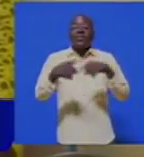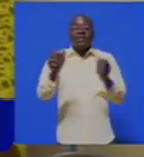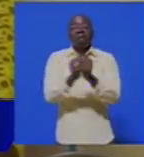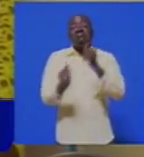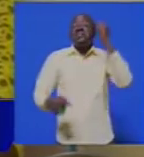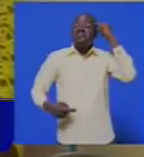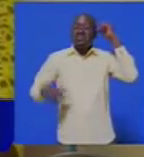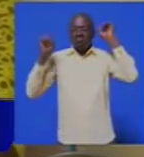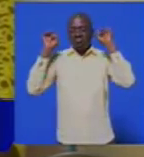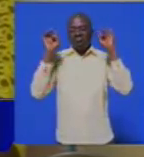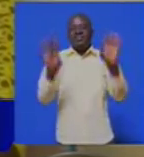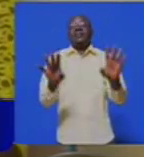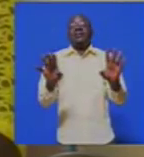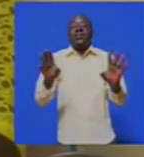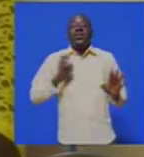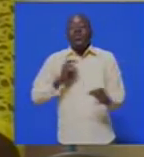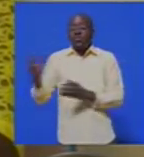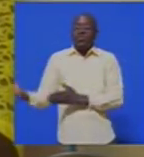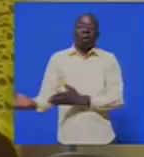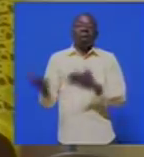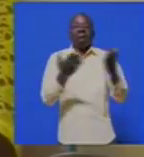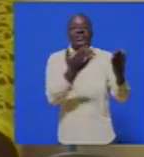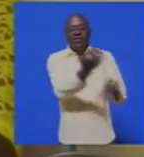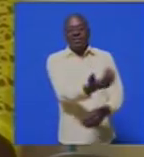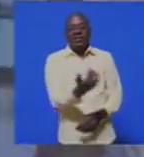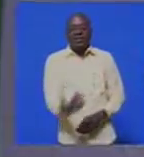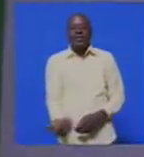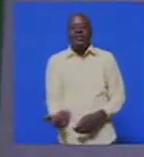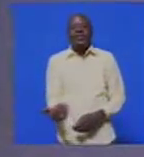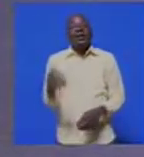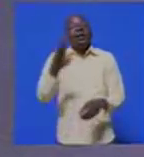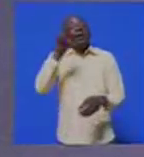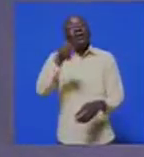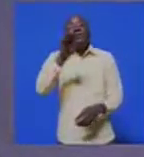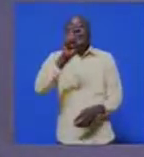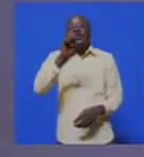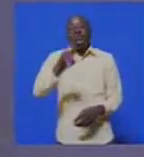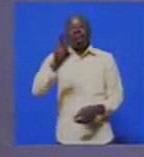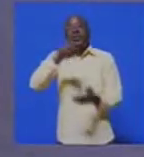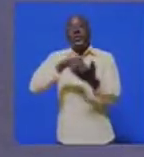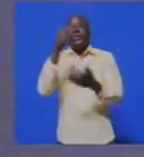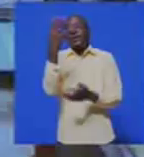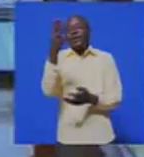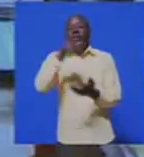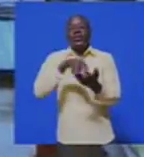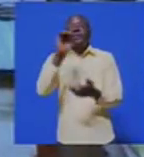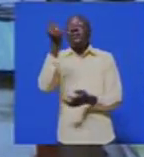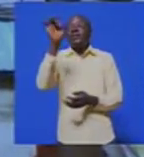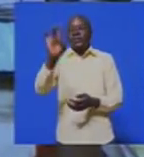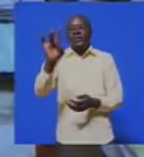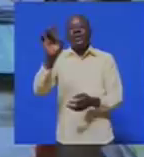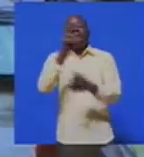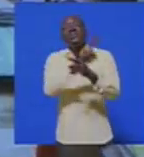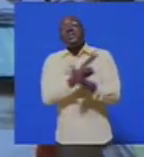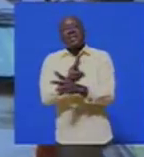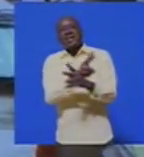grave, nous référons l'enfant en pédiatrie. De 2004 à 2018, le centre a gardé environ